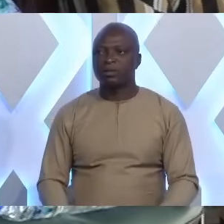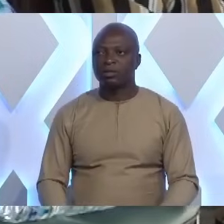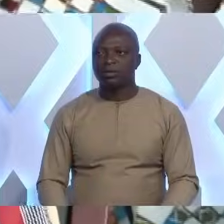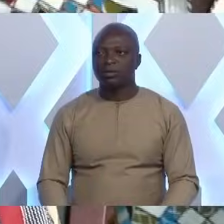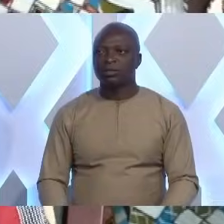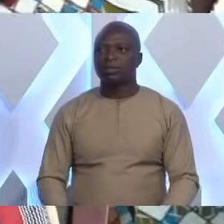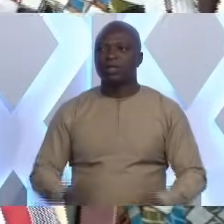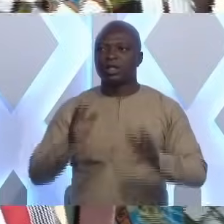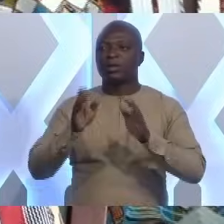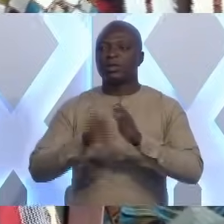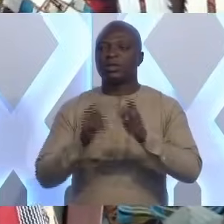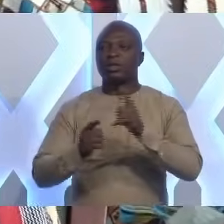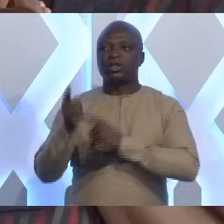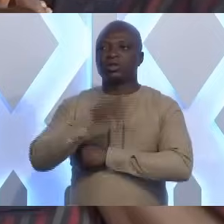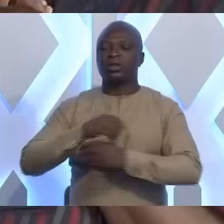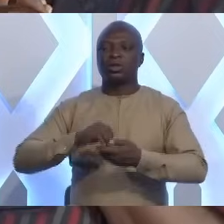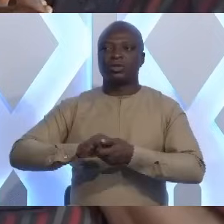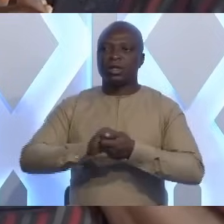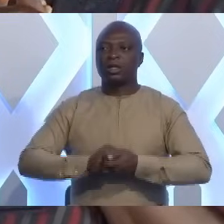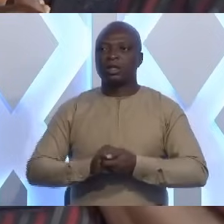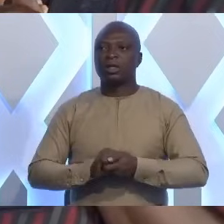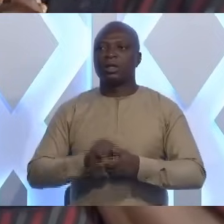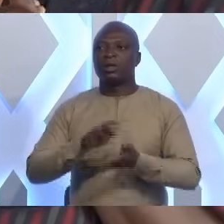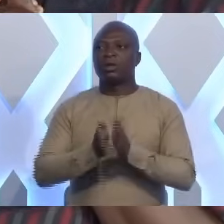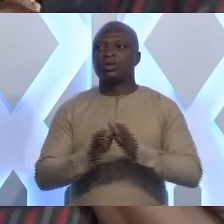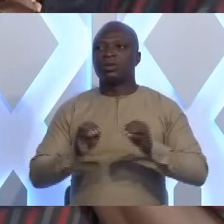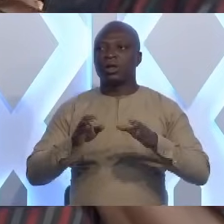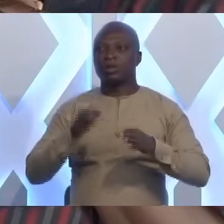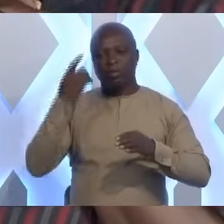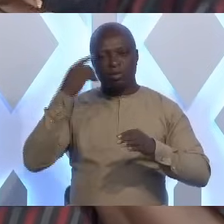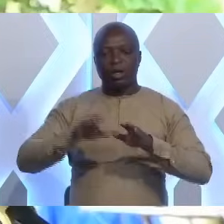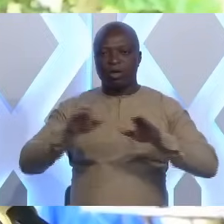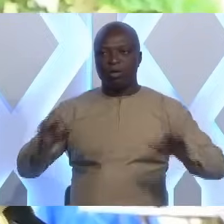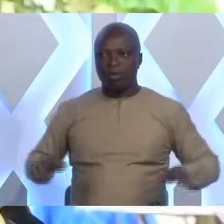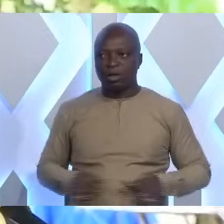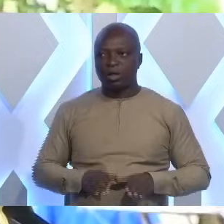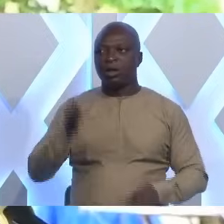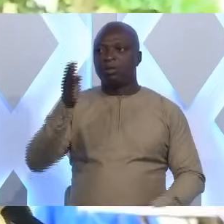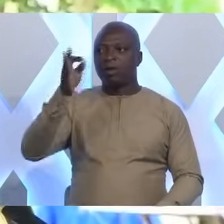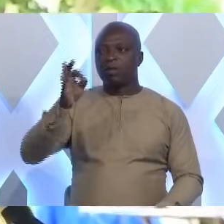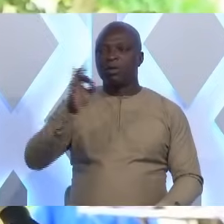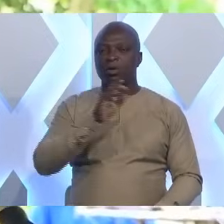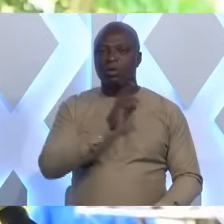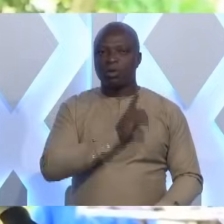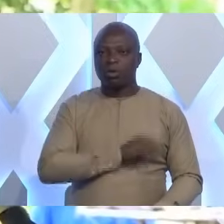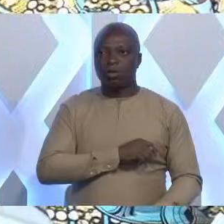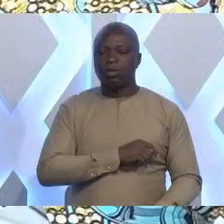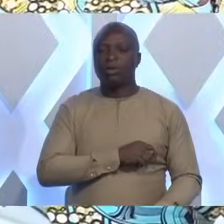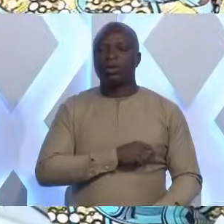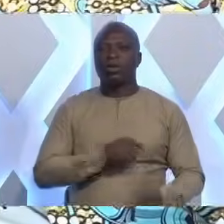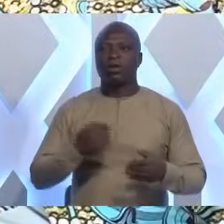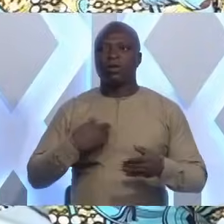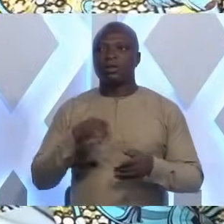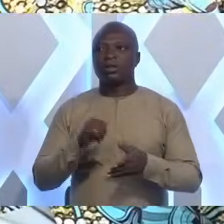La célébration des journées de solidarité constitue une occasion pour la communauté burkinabé au Togo d'implorer la bénédiction